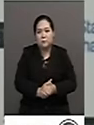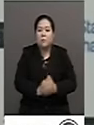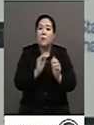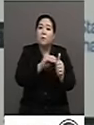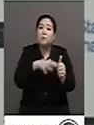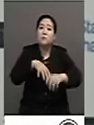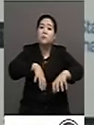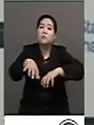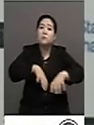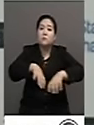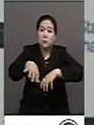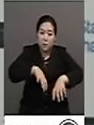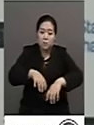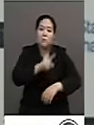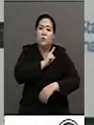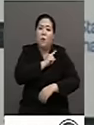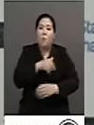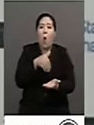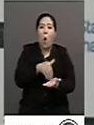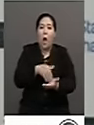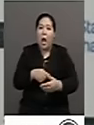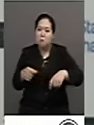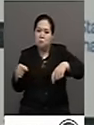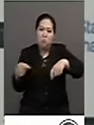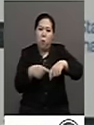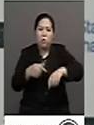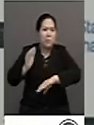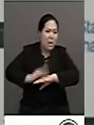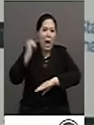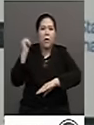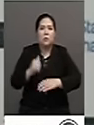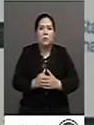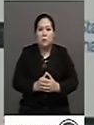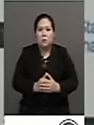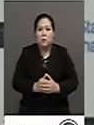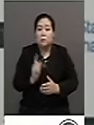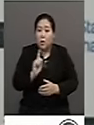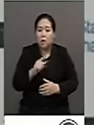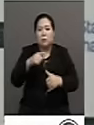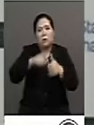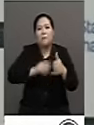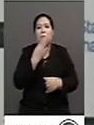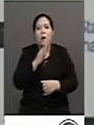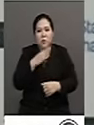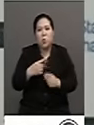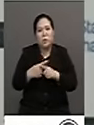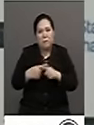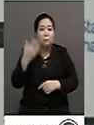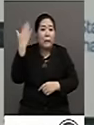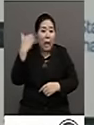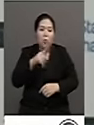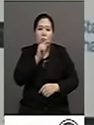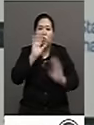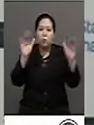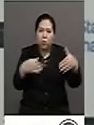ครับยืนยันว่าฟิลิเป้คูตินโญ่กองกลางตัวรุกคนเก่งชาวบราซิลเลียนได้รับอาการบาดเจ็บจากเกมที่ลิเวอร์พูลนั้นเปิดรัง